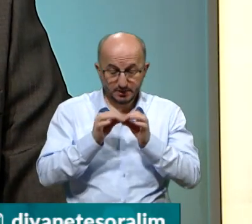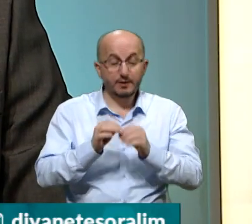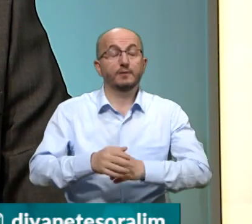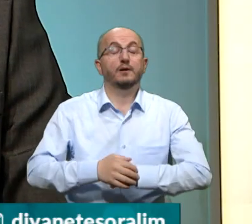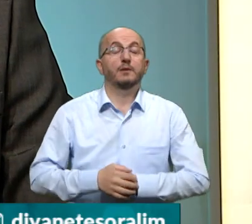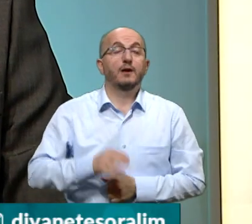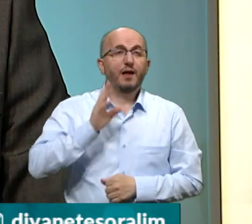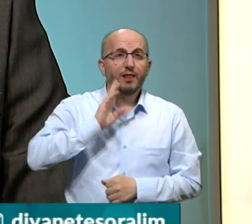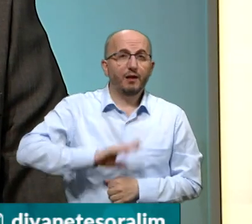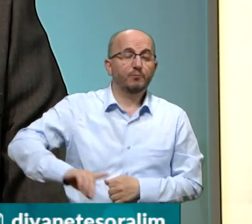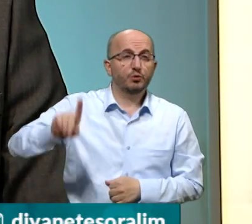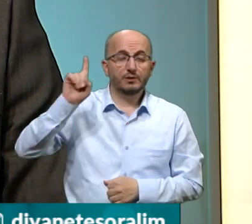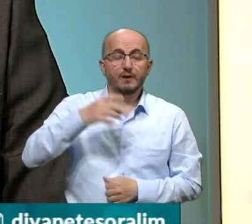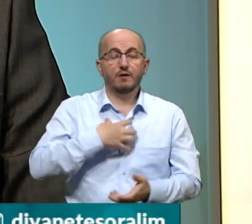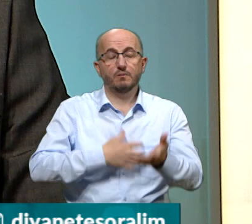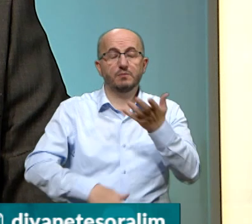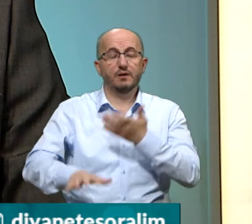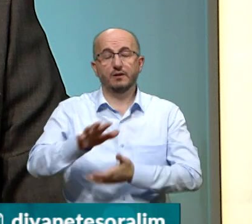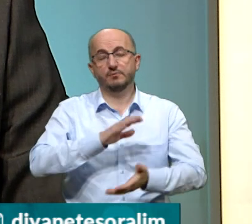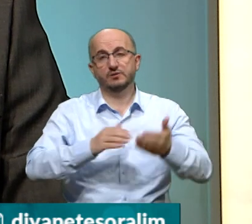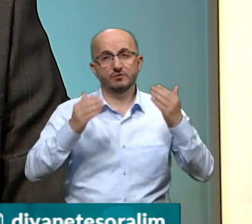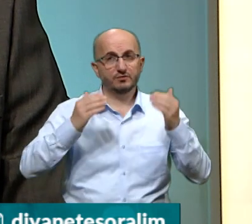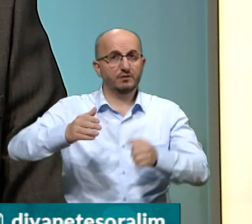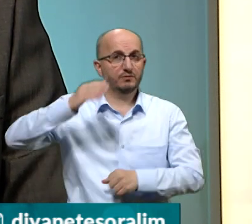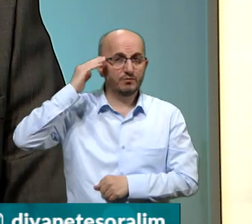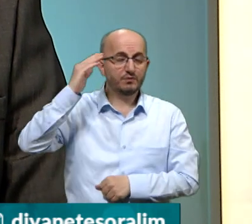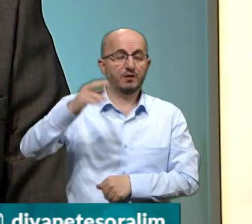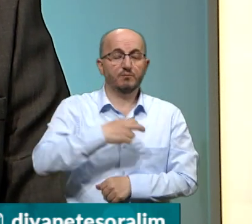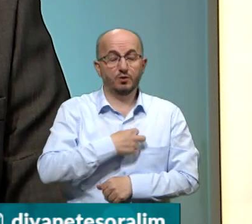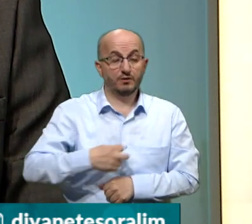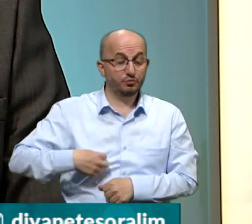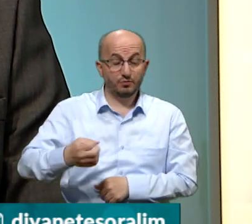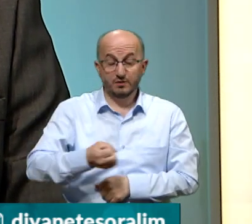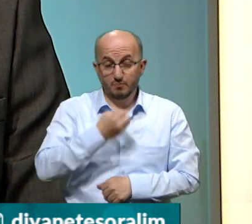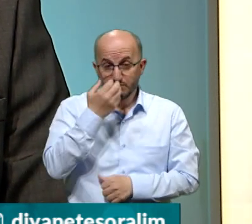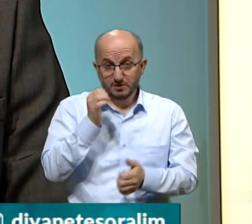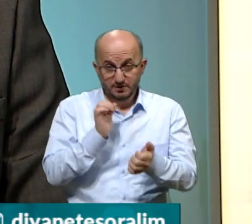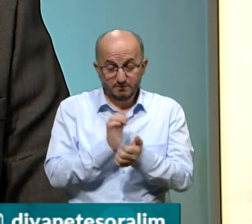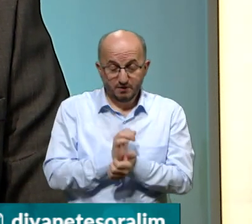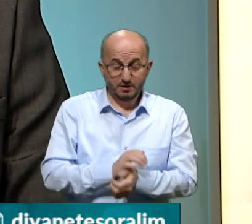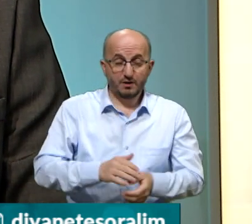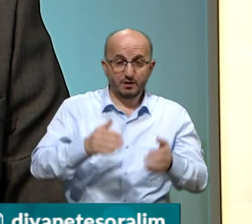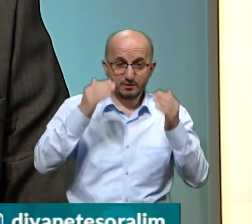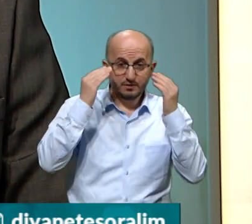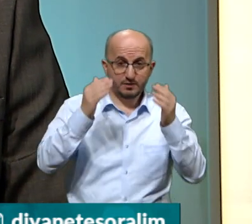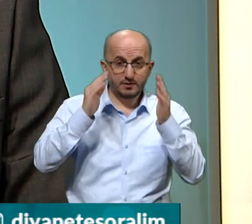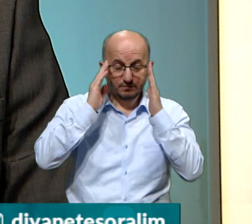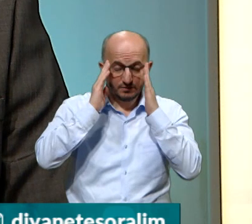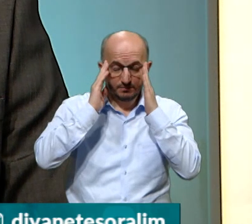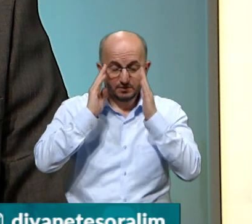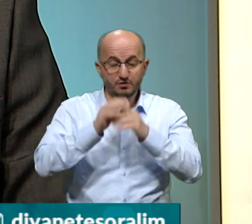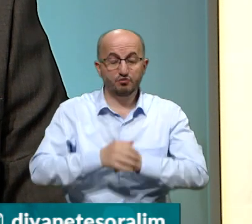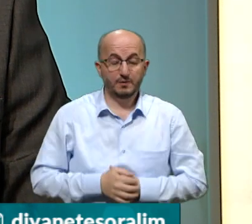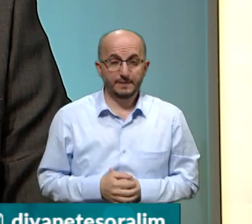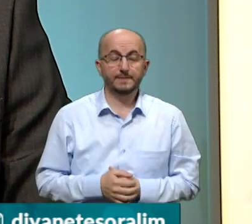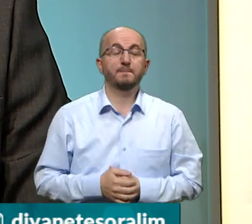al hamdülillahi rabbil alemin vessalatü vesselamü ala rasulina Muhammedin halı Elif